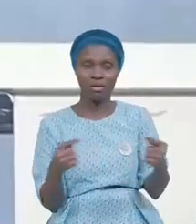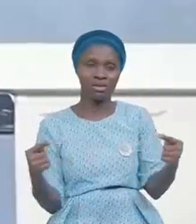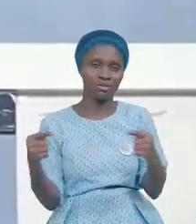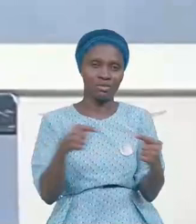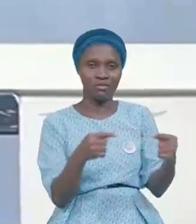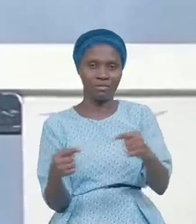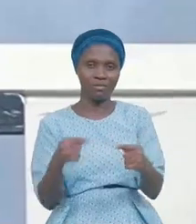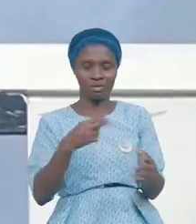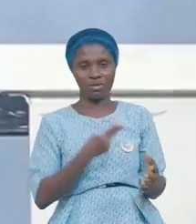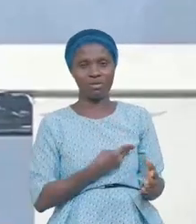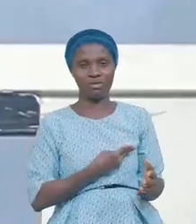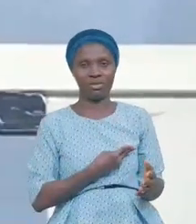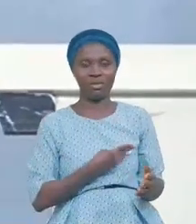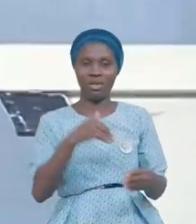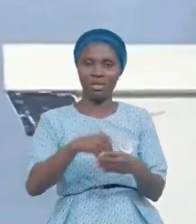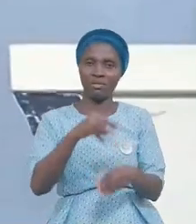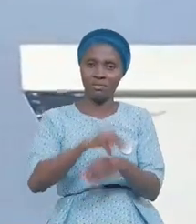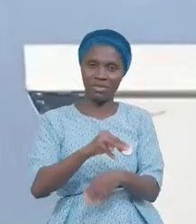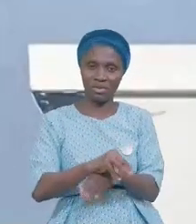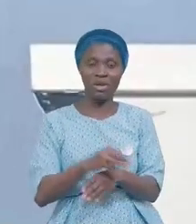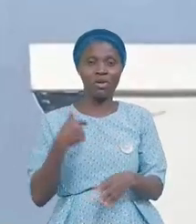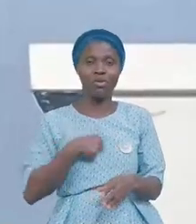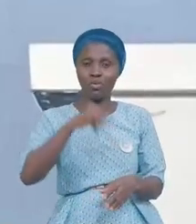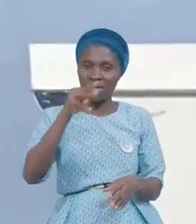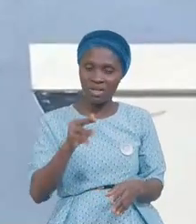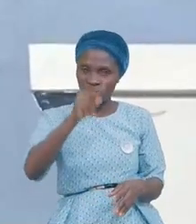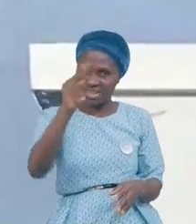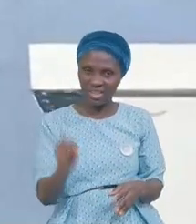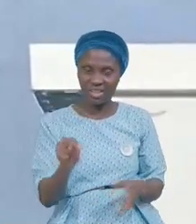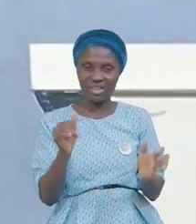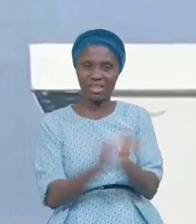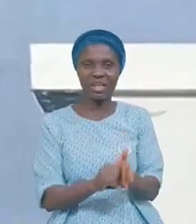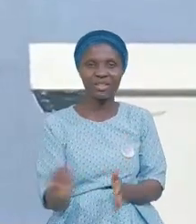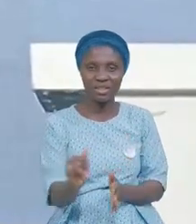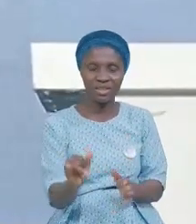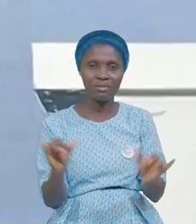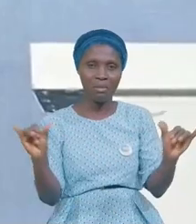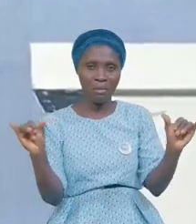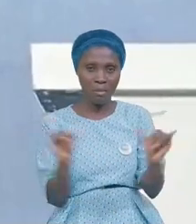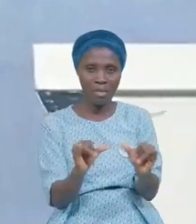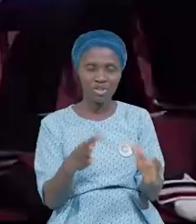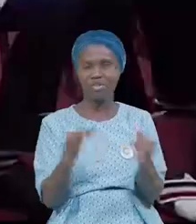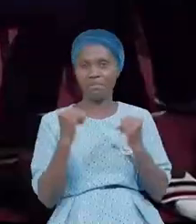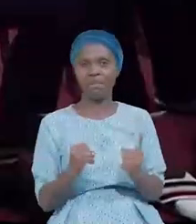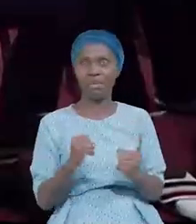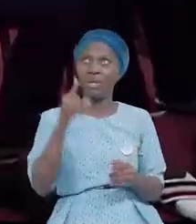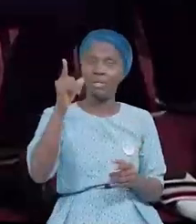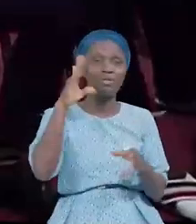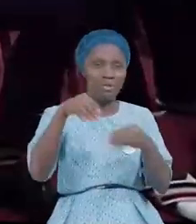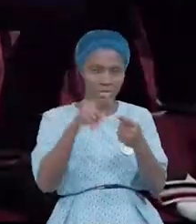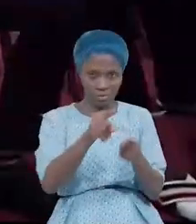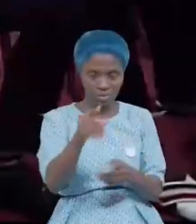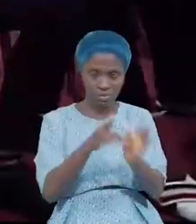exerçons a besoin de cette même mesure de puissance. Et il va te la donner.